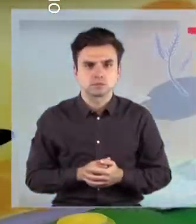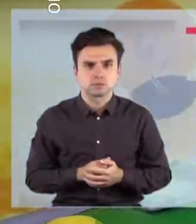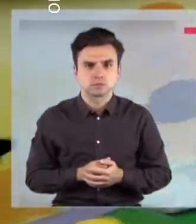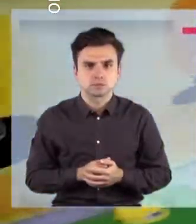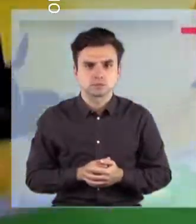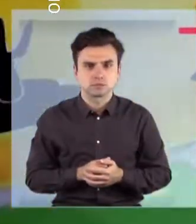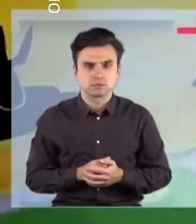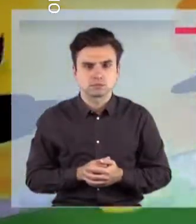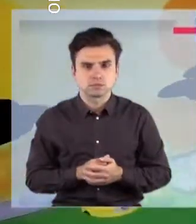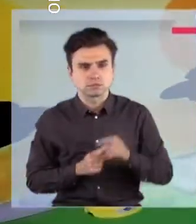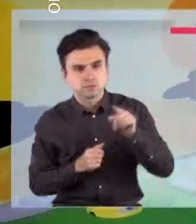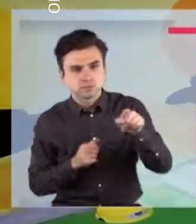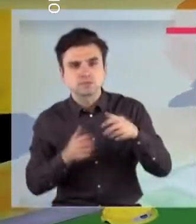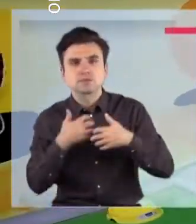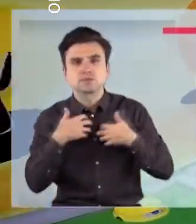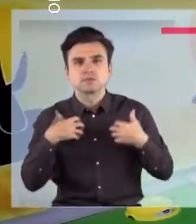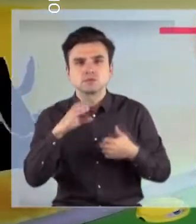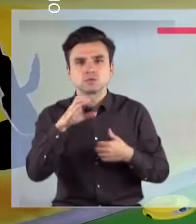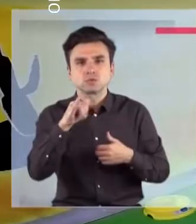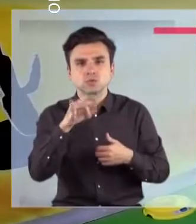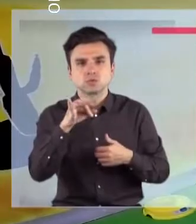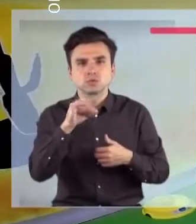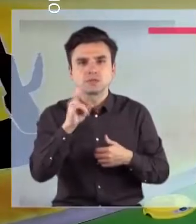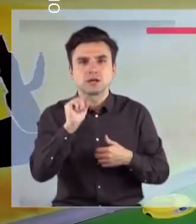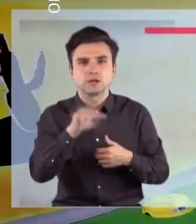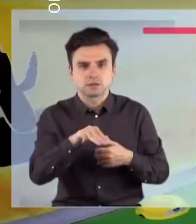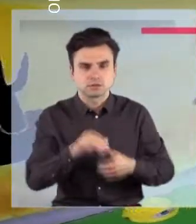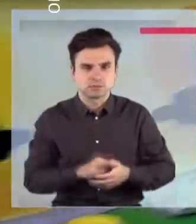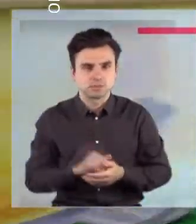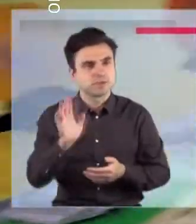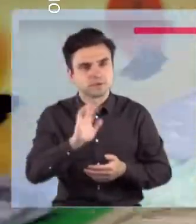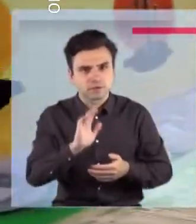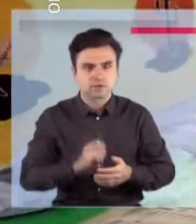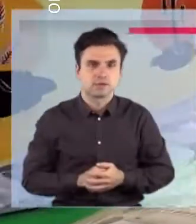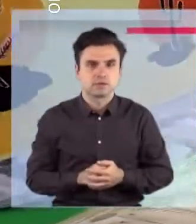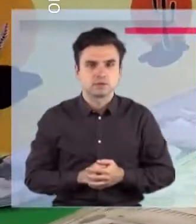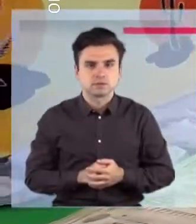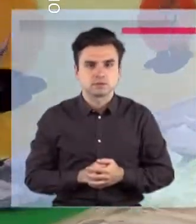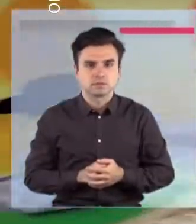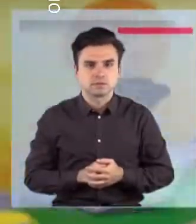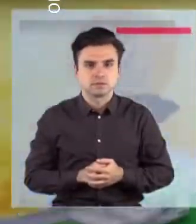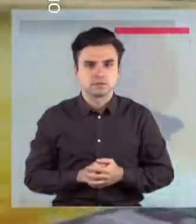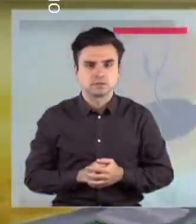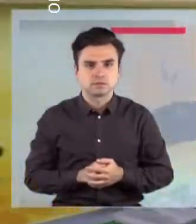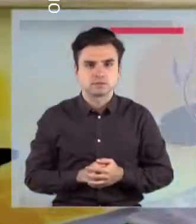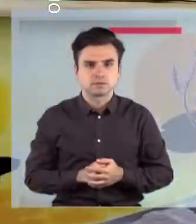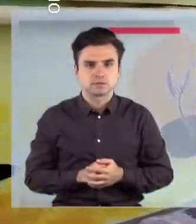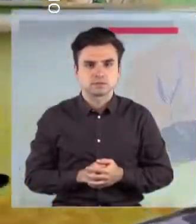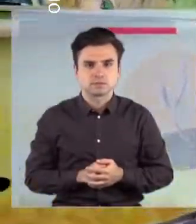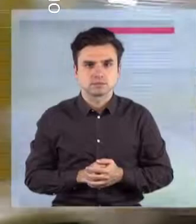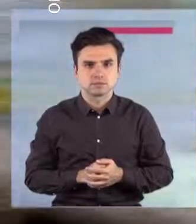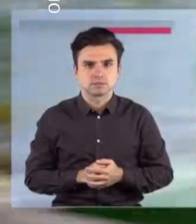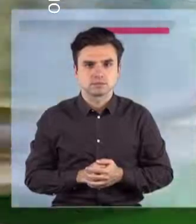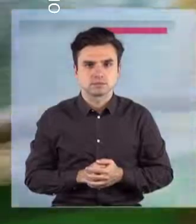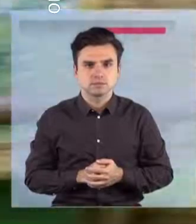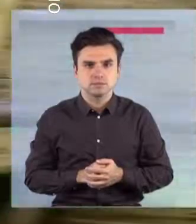Люблю сурікатів, і я знаю, що вони трудно переносять там холод. А, у них там